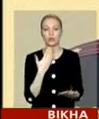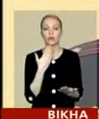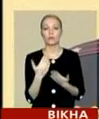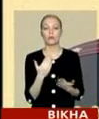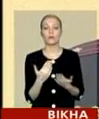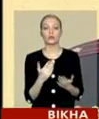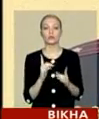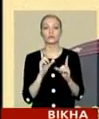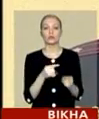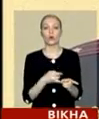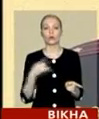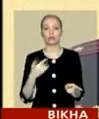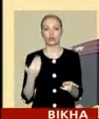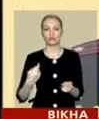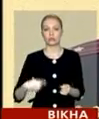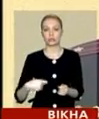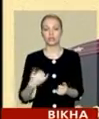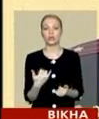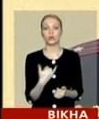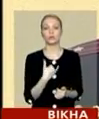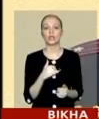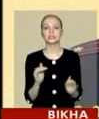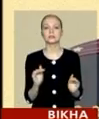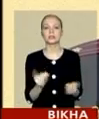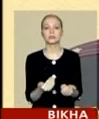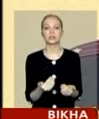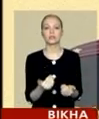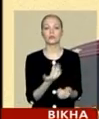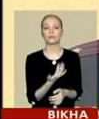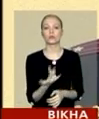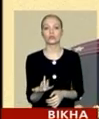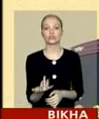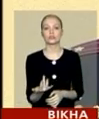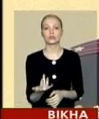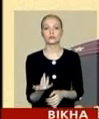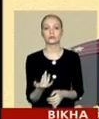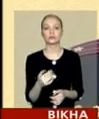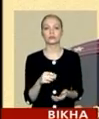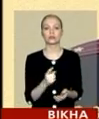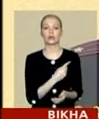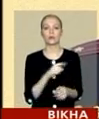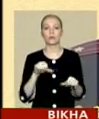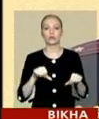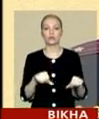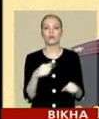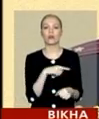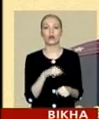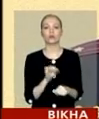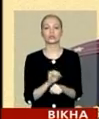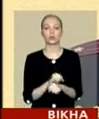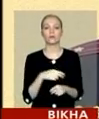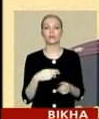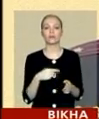движення кортежа президента у нас мінімізовано кількість постів. Остановка транспортних